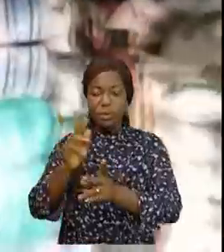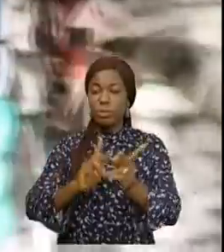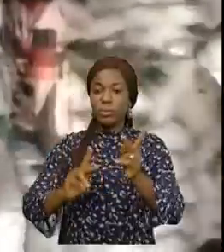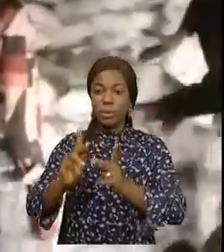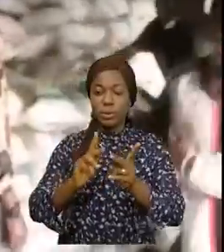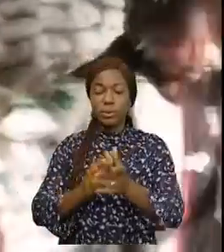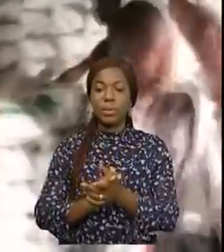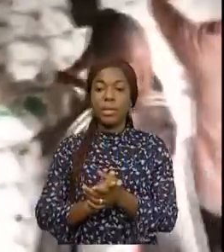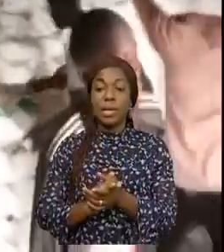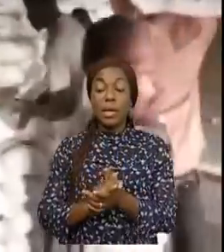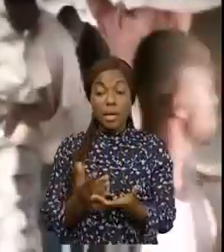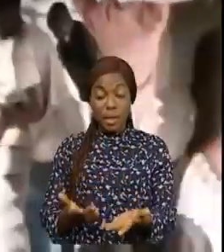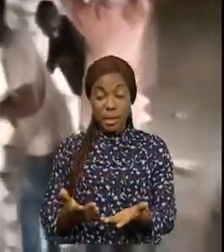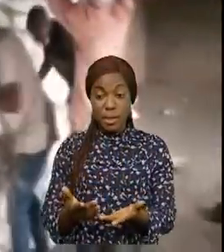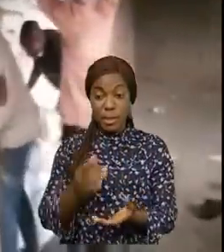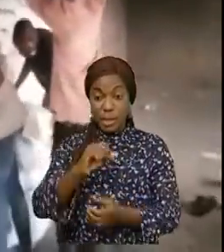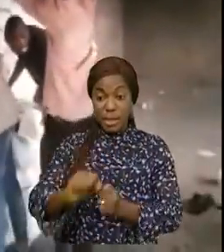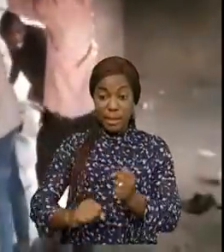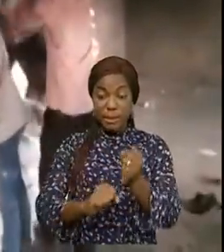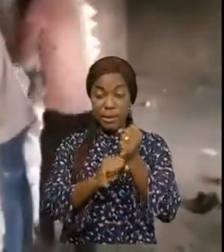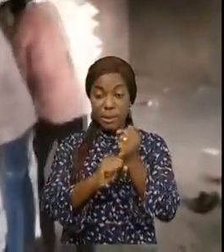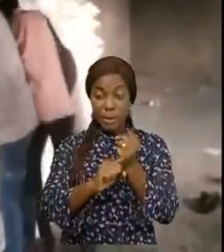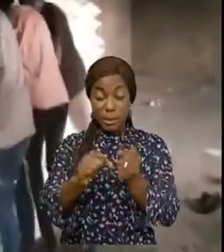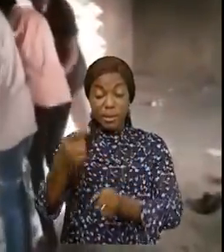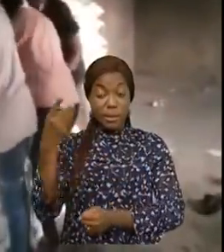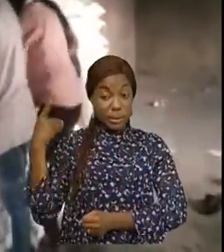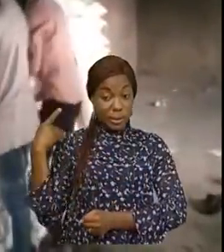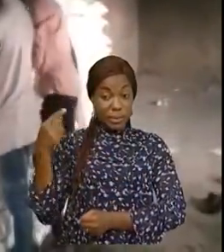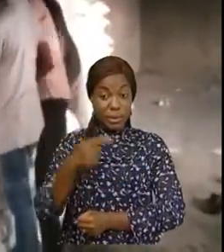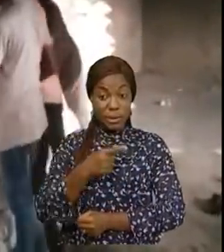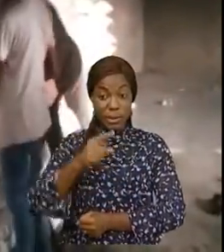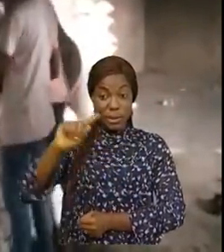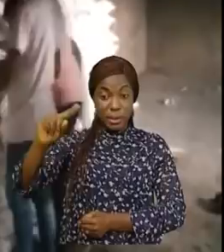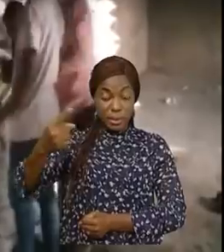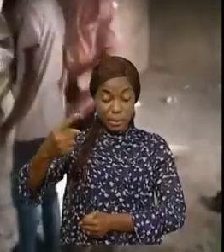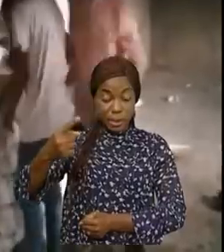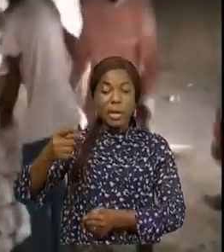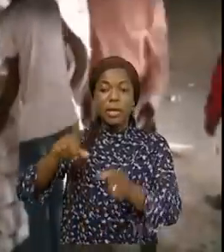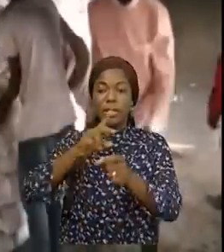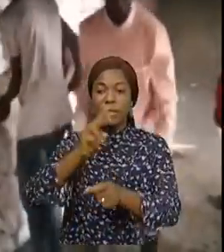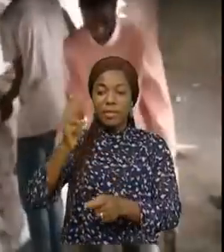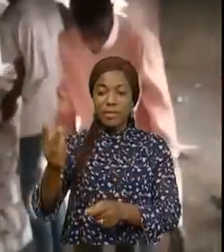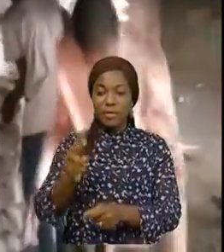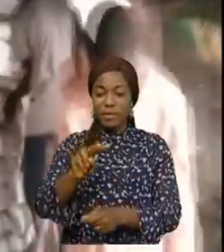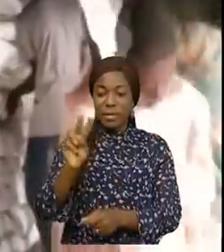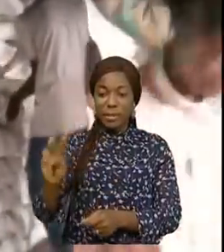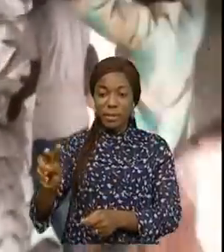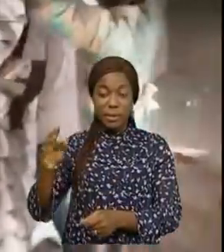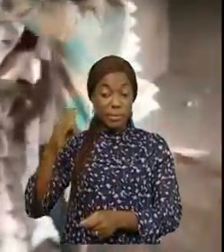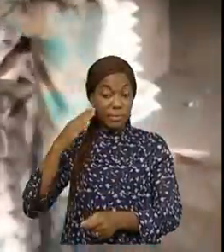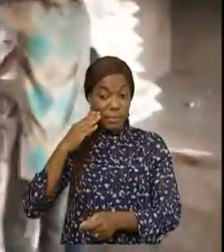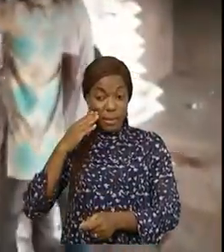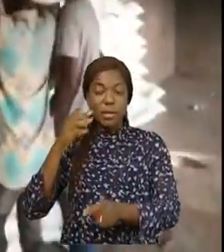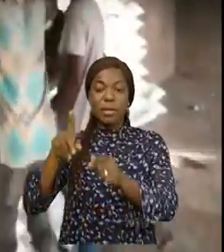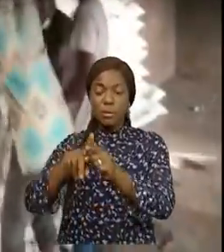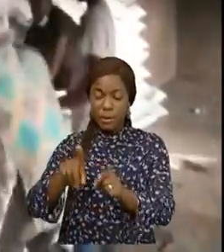Cette assistance de Patrick Mugnomo est la toute première depuis l'éruption du volcan Nyiragongo le 22 mai dernier. Elle arrive d'ailleurs avant celle